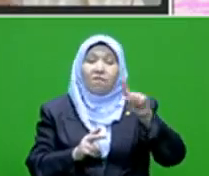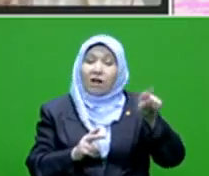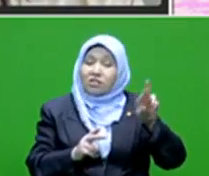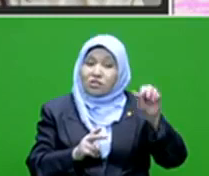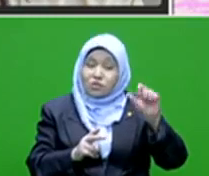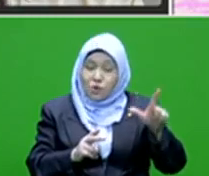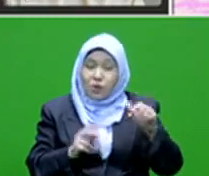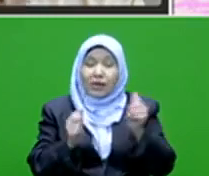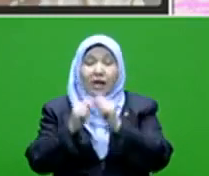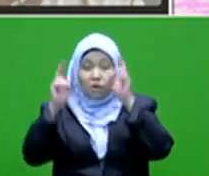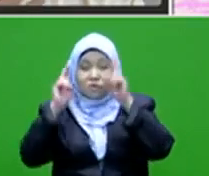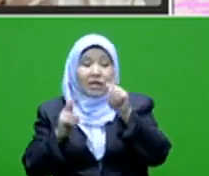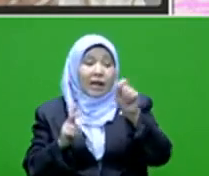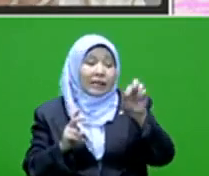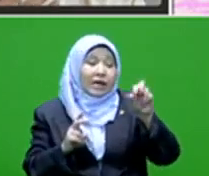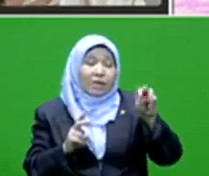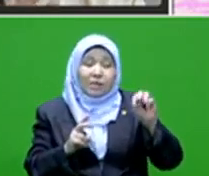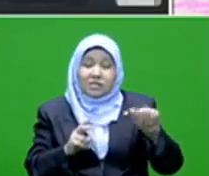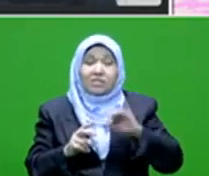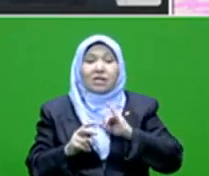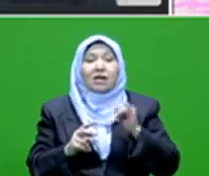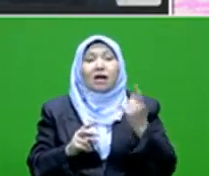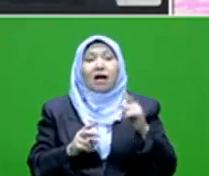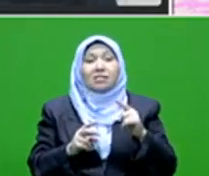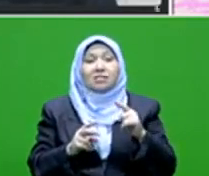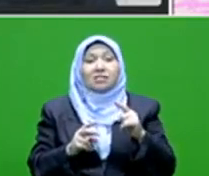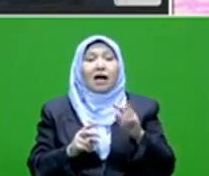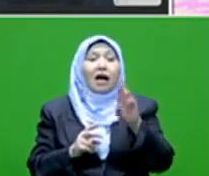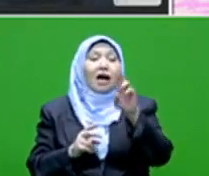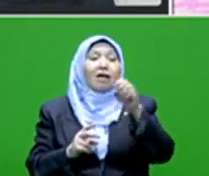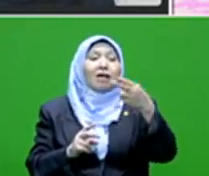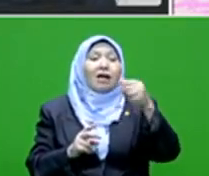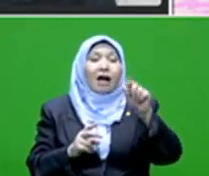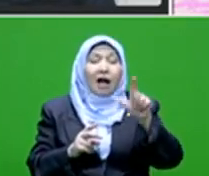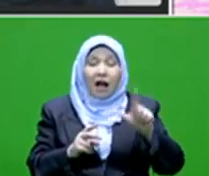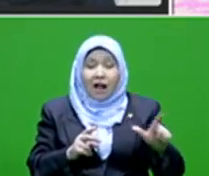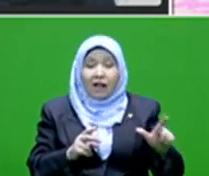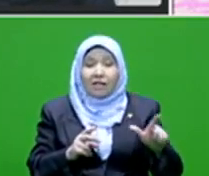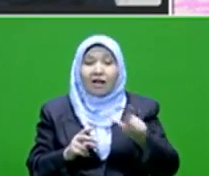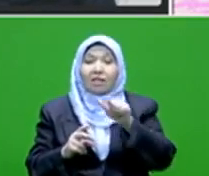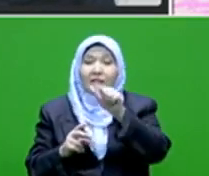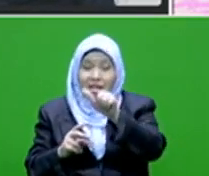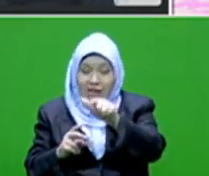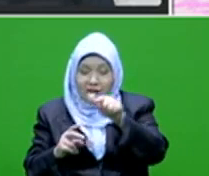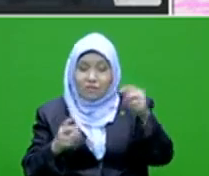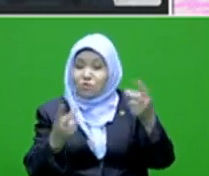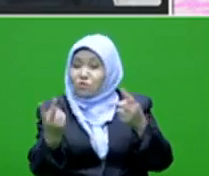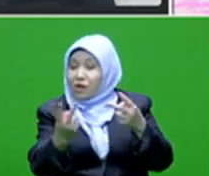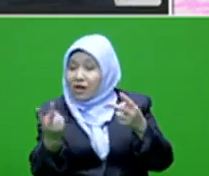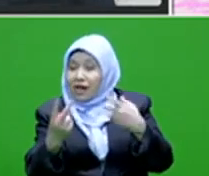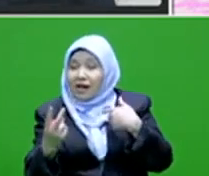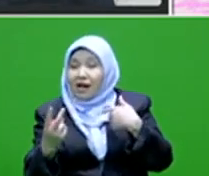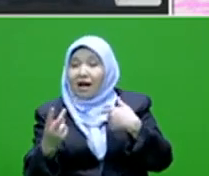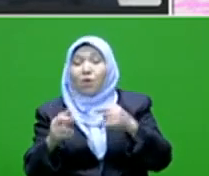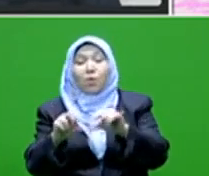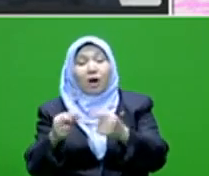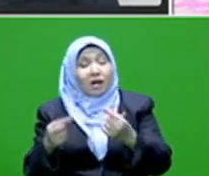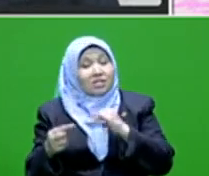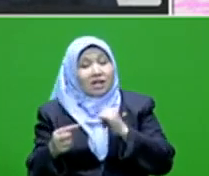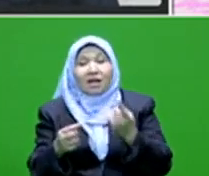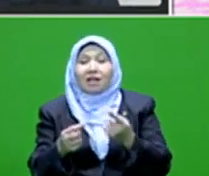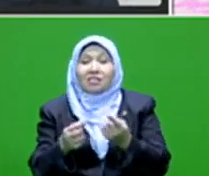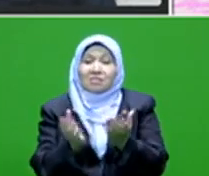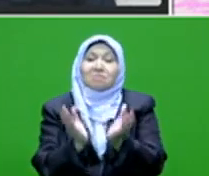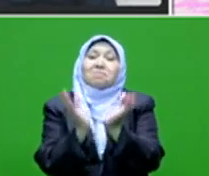Ustaz Tirmizi, saya ni ibarat rehal. Tuan-tuan ibarat Quran yang berada di atas dia. Saya ni menampung